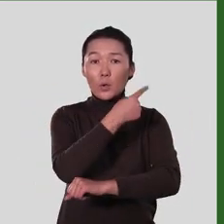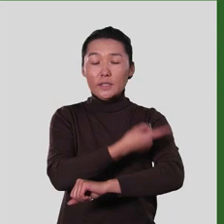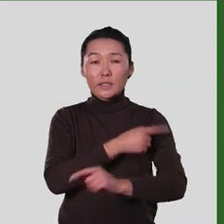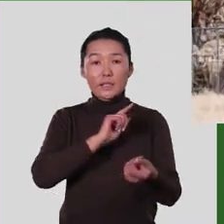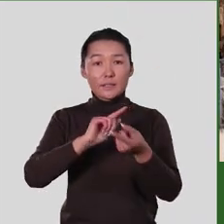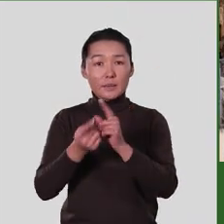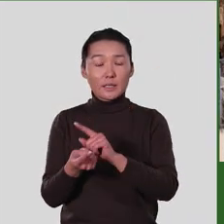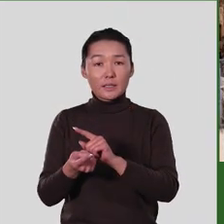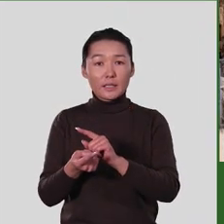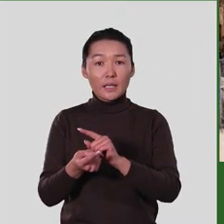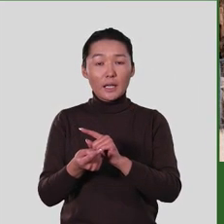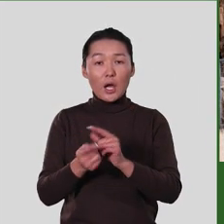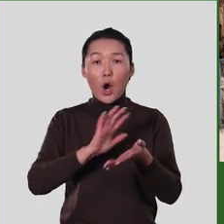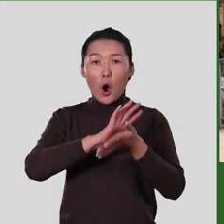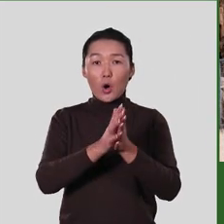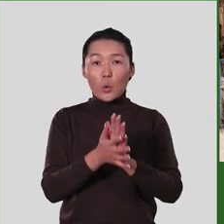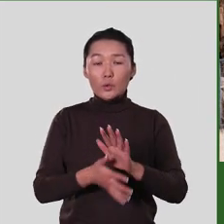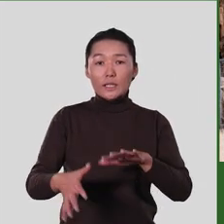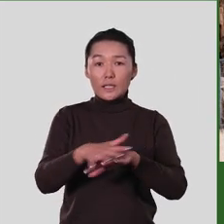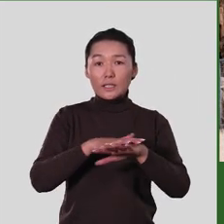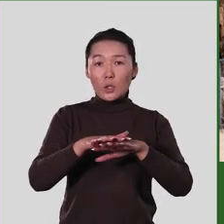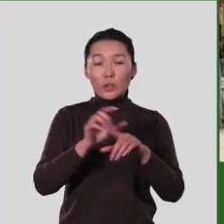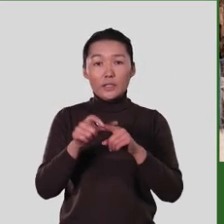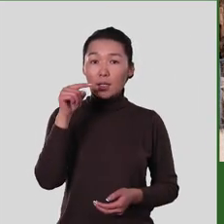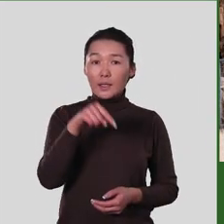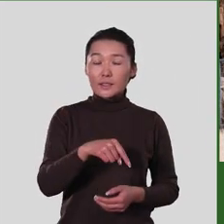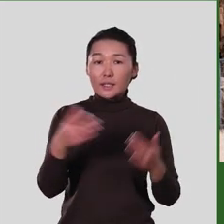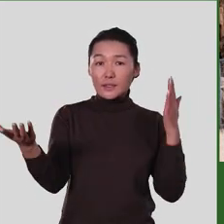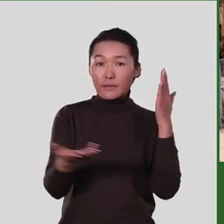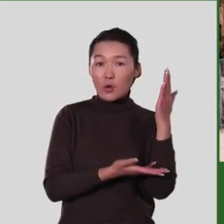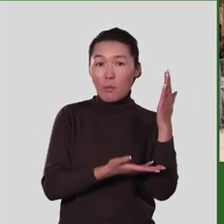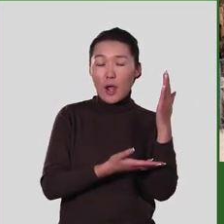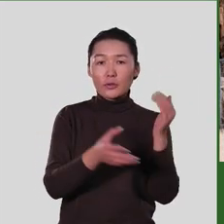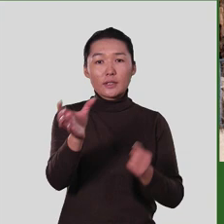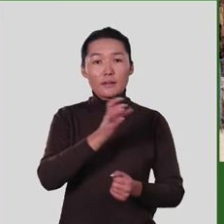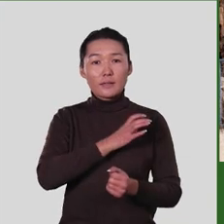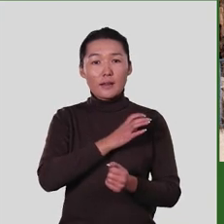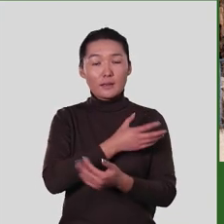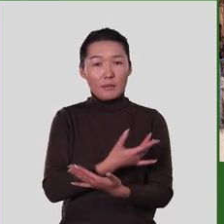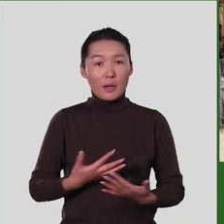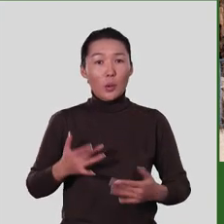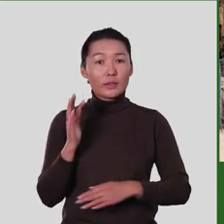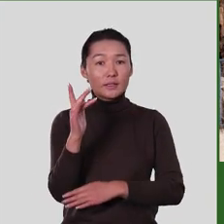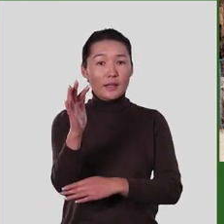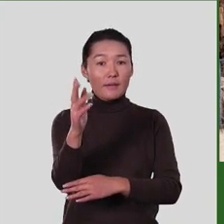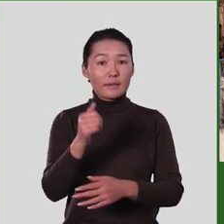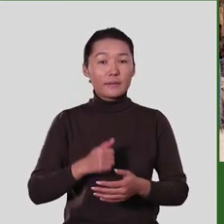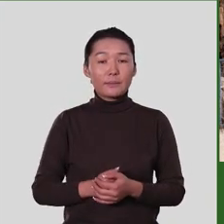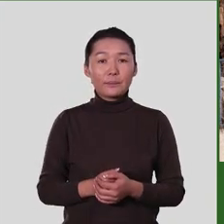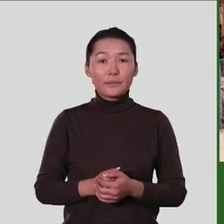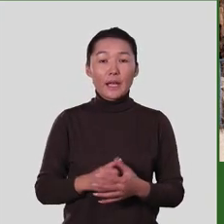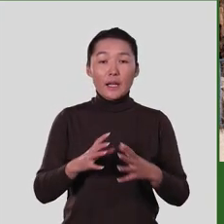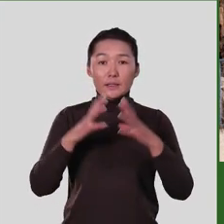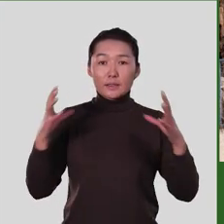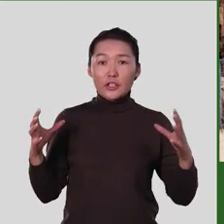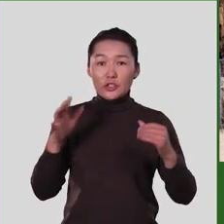изменены густонаселенные части Австралии. Здесь вырубаются ценные породы деревьев.